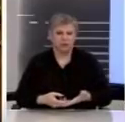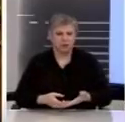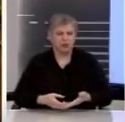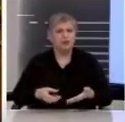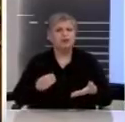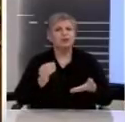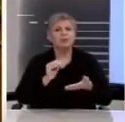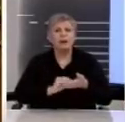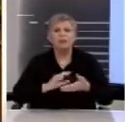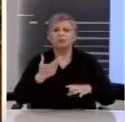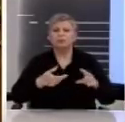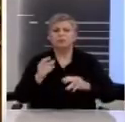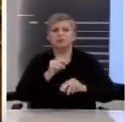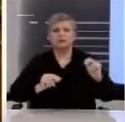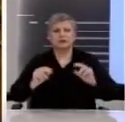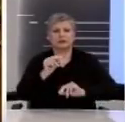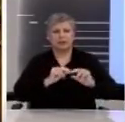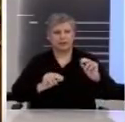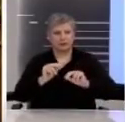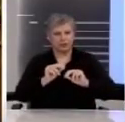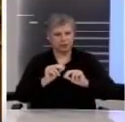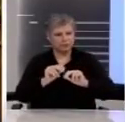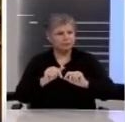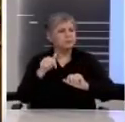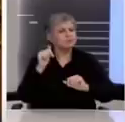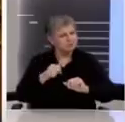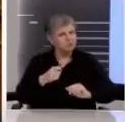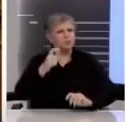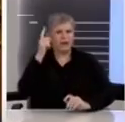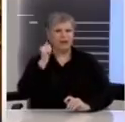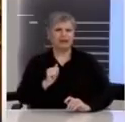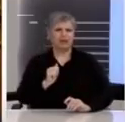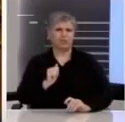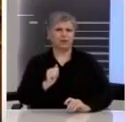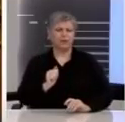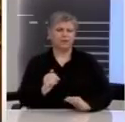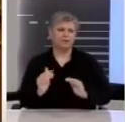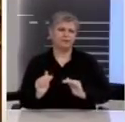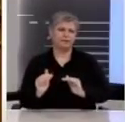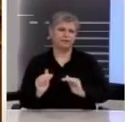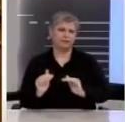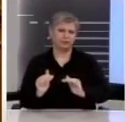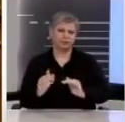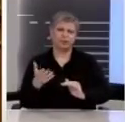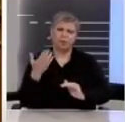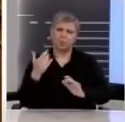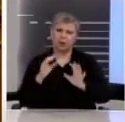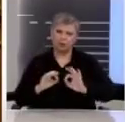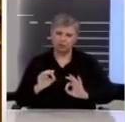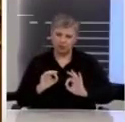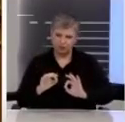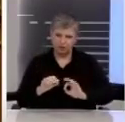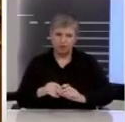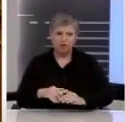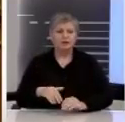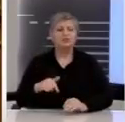συζήτηση συνολικότερα κινήθηκε πάνω στα γνωστά και ετοιμασμένα. Από αυτή εδώ τη διαδικασία